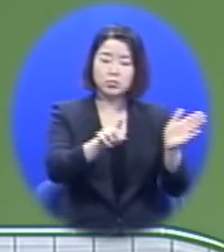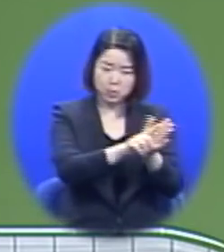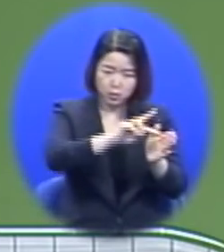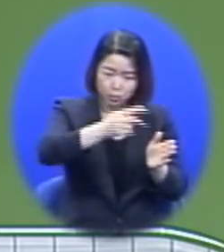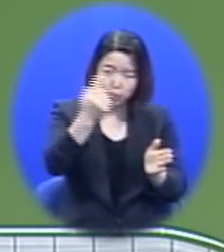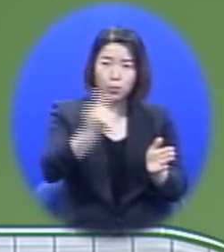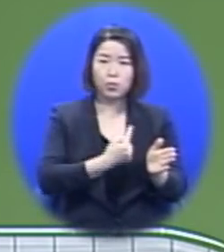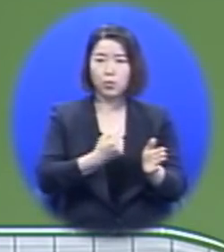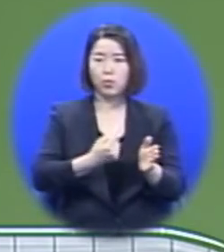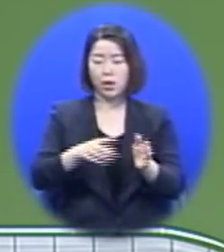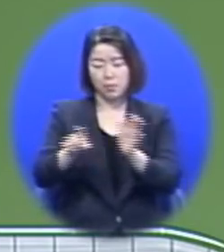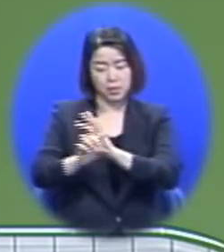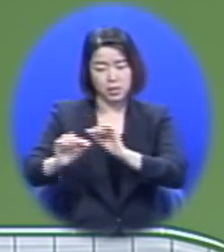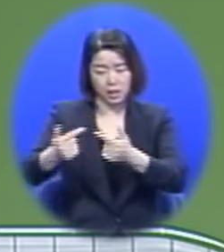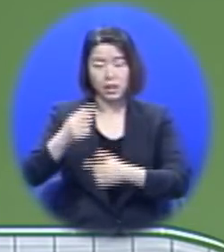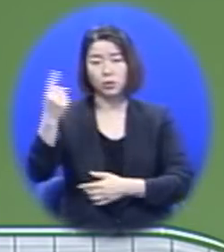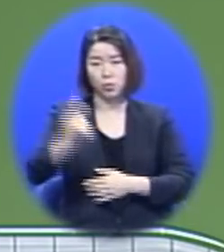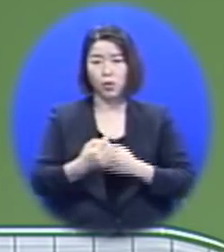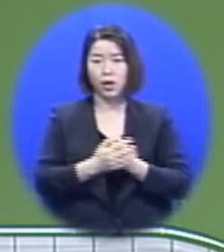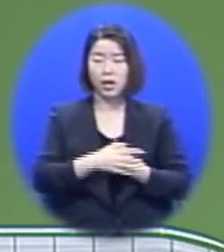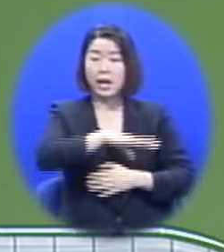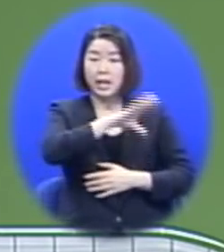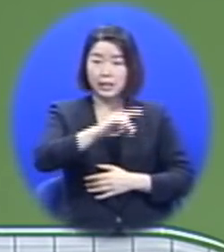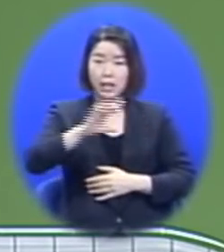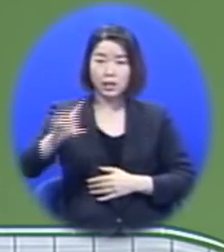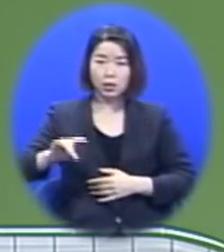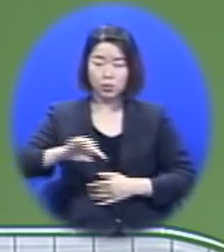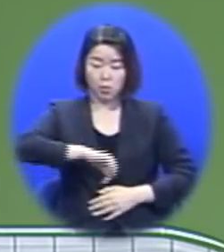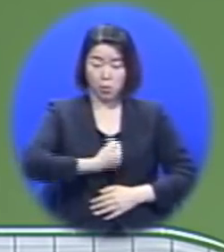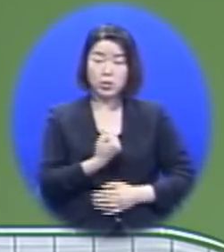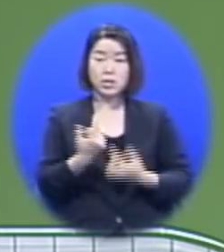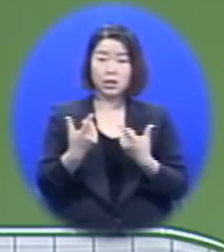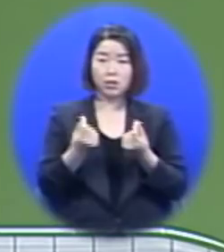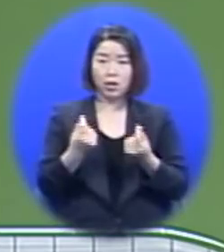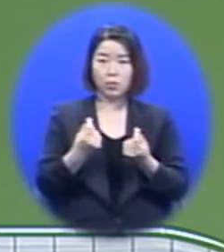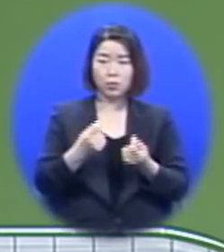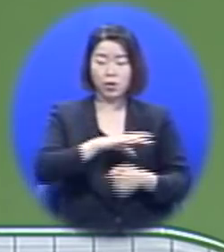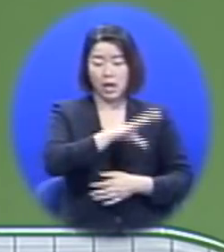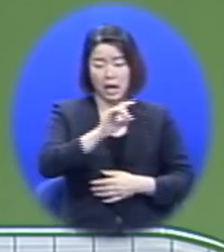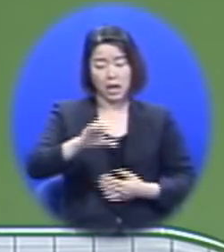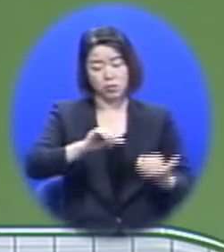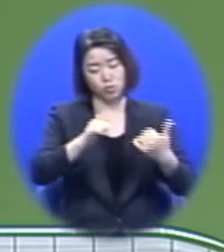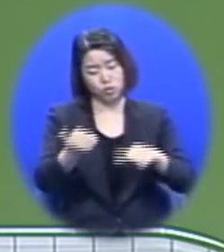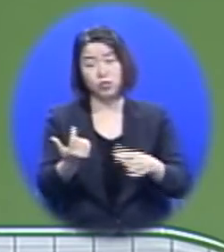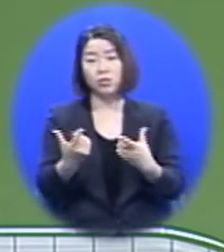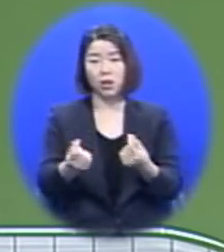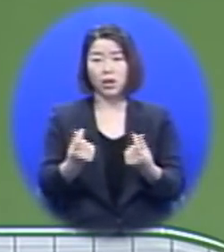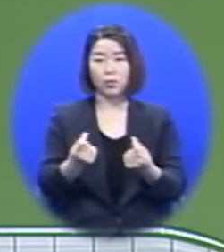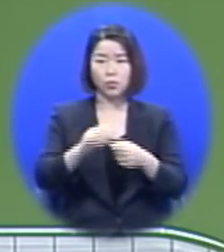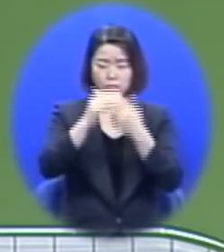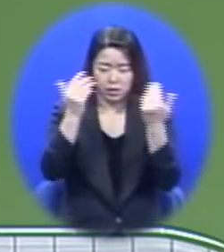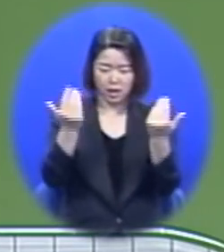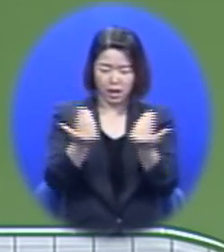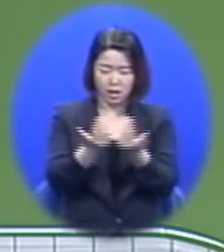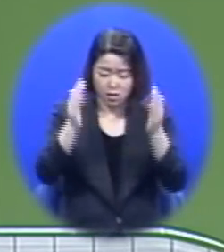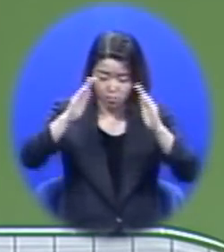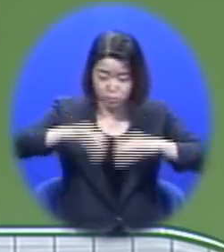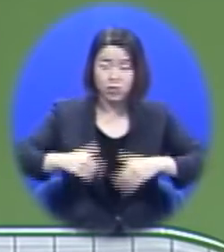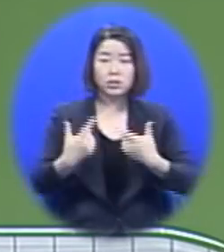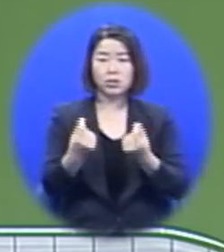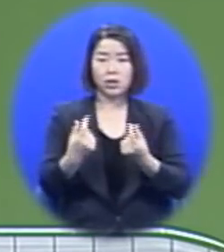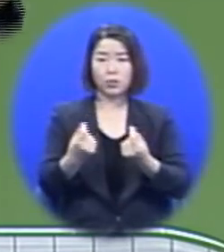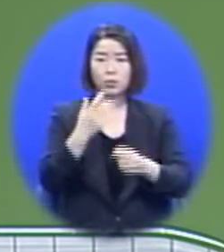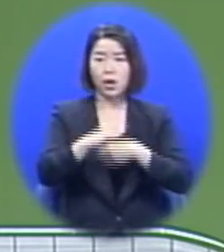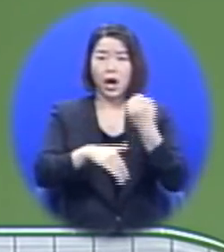옵니다. 때때로는 정말 혼자인 것 같고 때때로는 죽을 것 같고 때때로는 다 무너질 것 같고